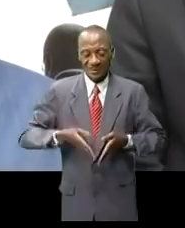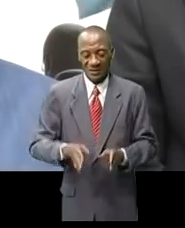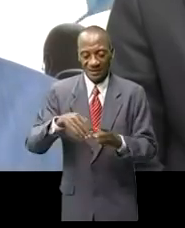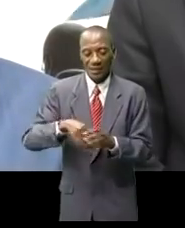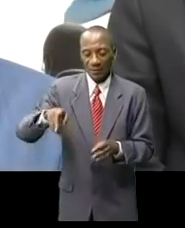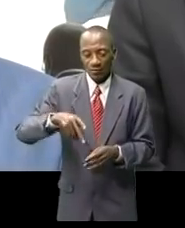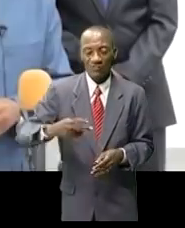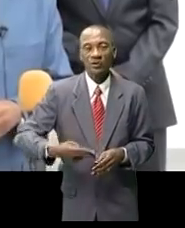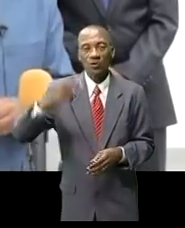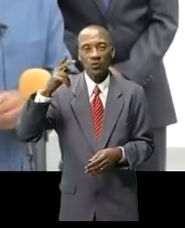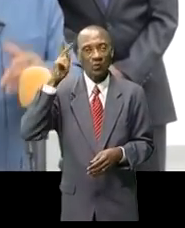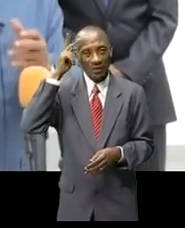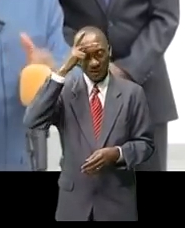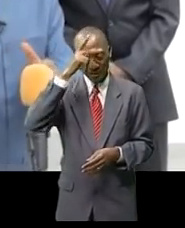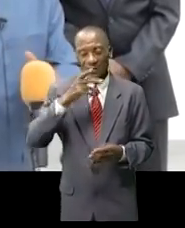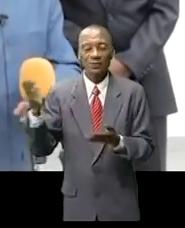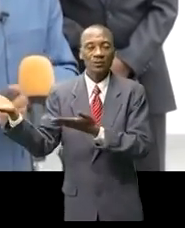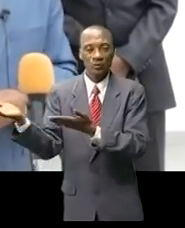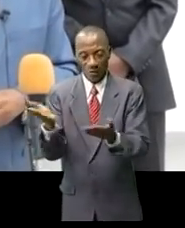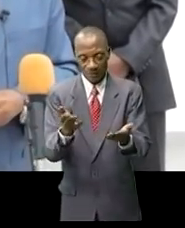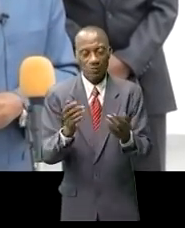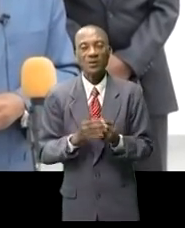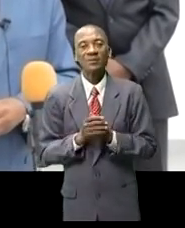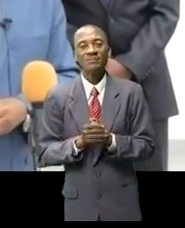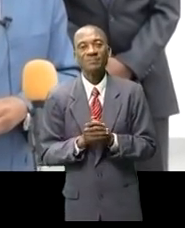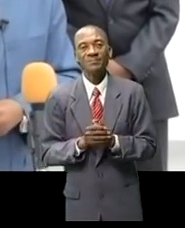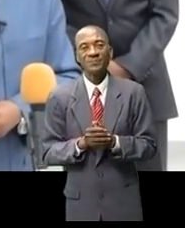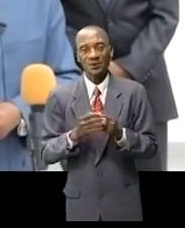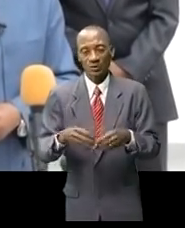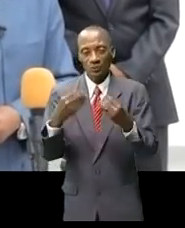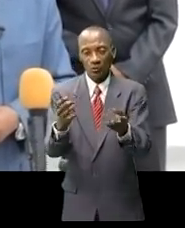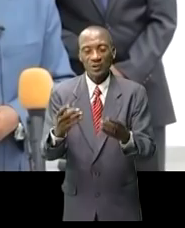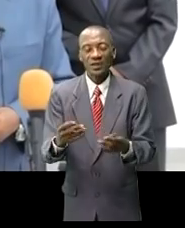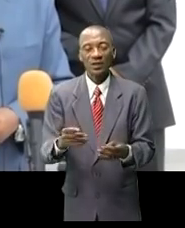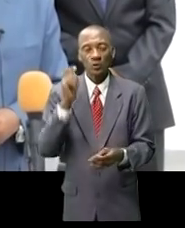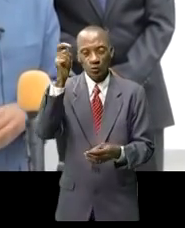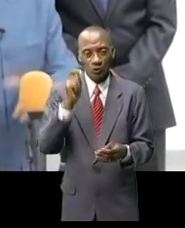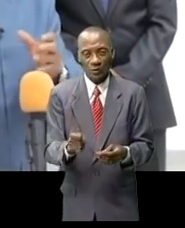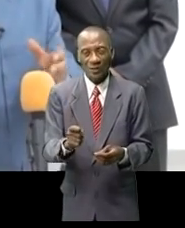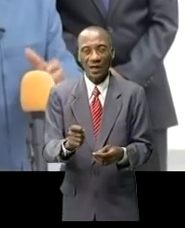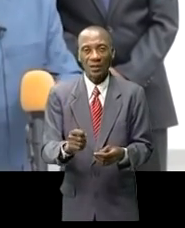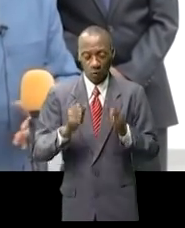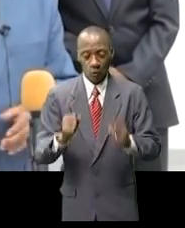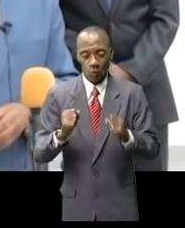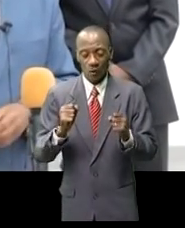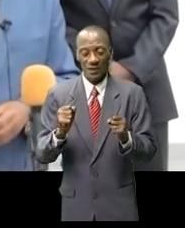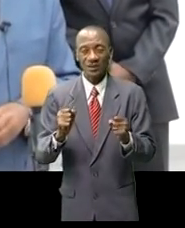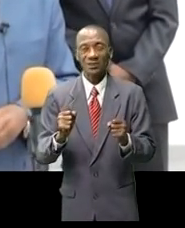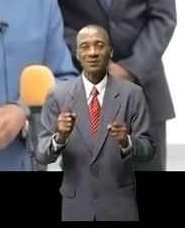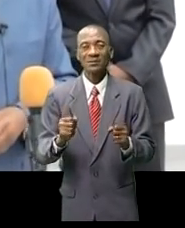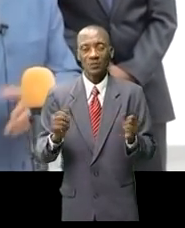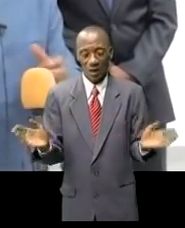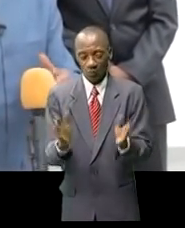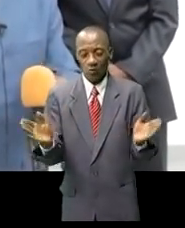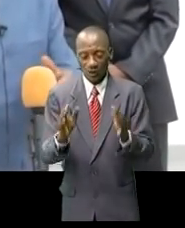toutes les bonnes chances. Donc à nos vaillants soldats qui se battent là-bas, nous avons décidé